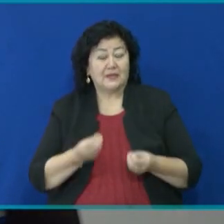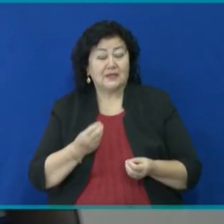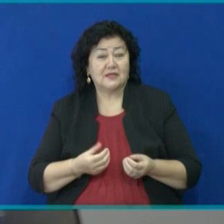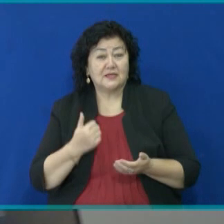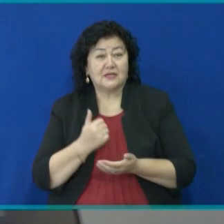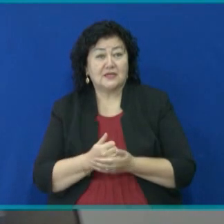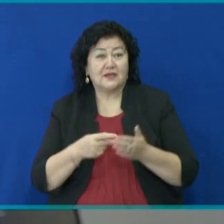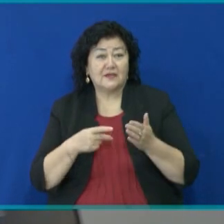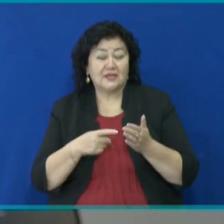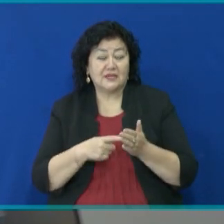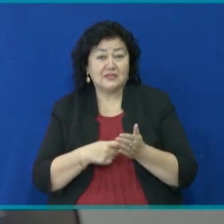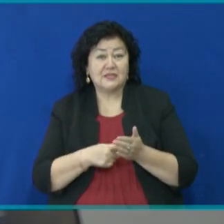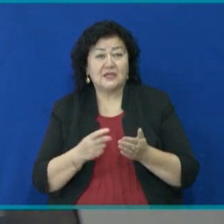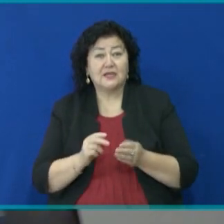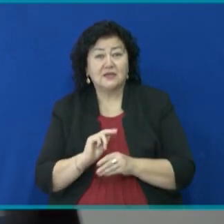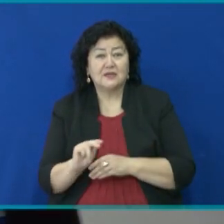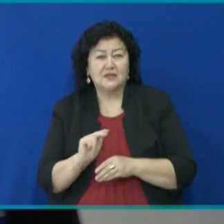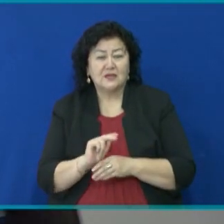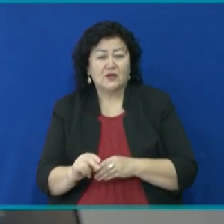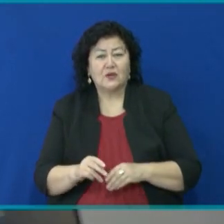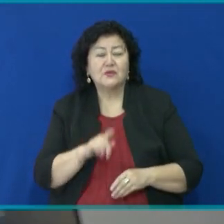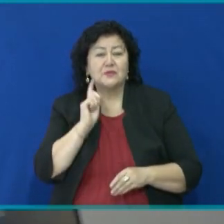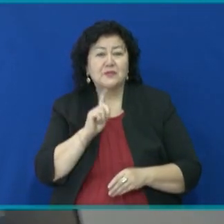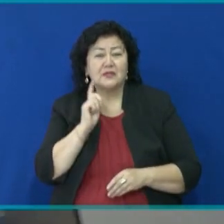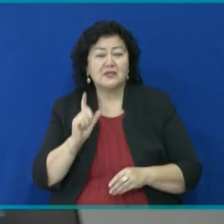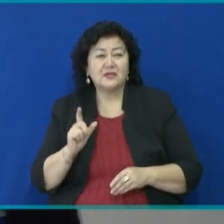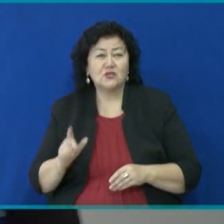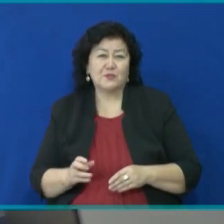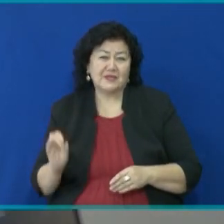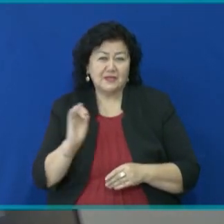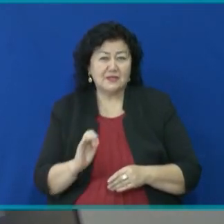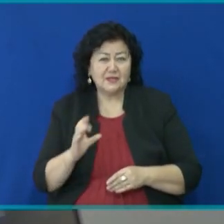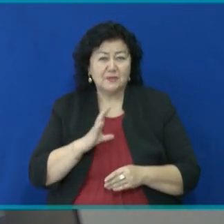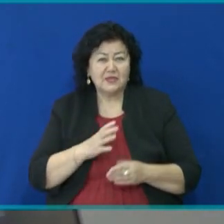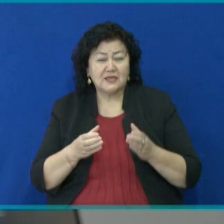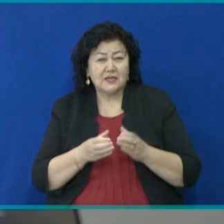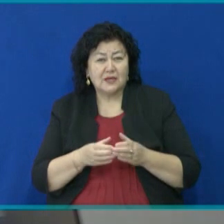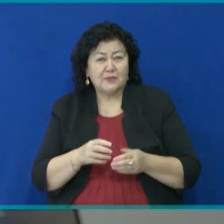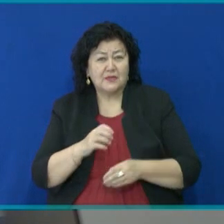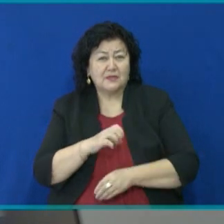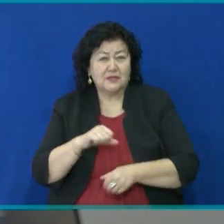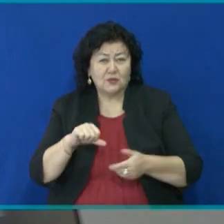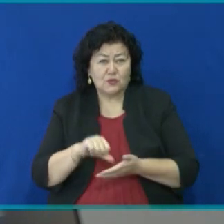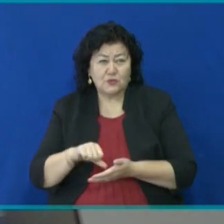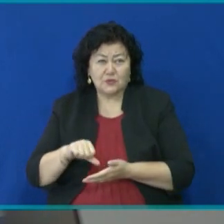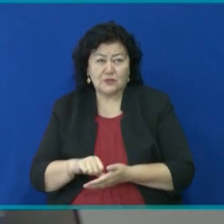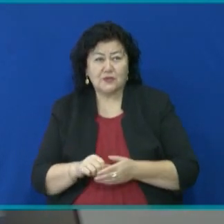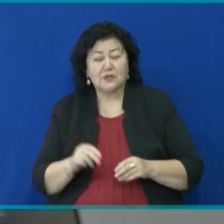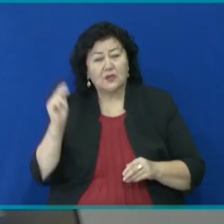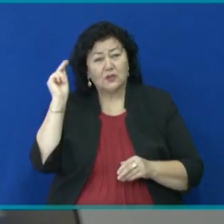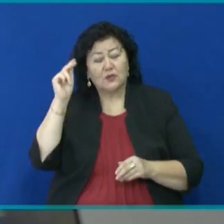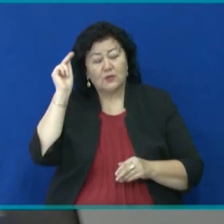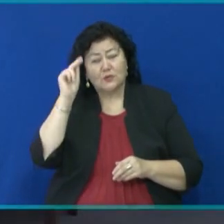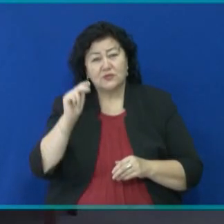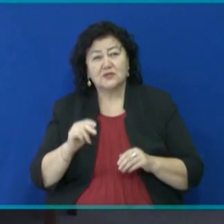мақсаты жастарды ынталандыру, олардың жаңа нәрсеге құлшыныстарын арттыру. Біздің команда мүшелері де түрлі университет, колледждерде оқитын